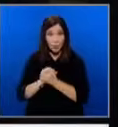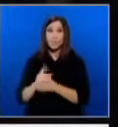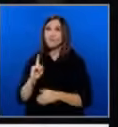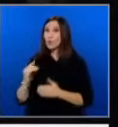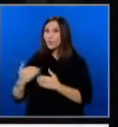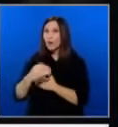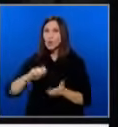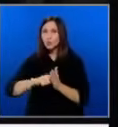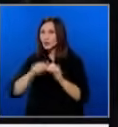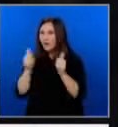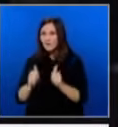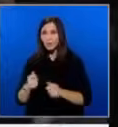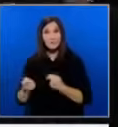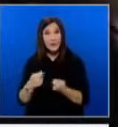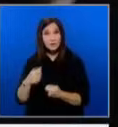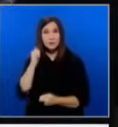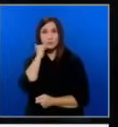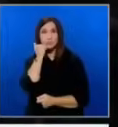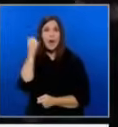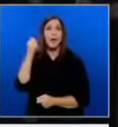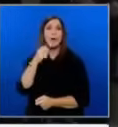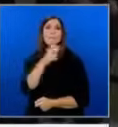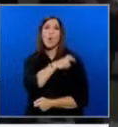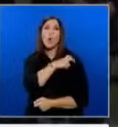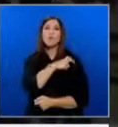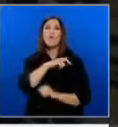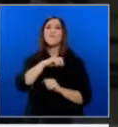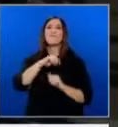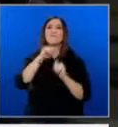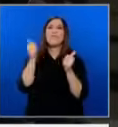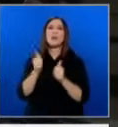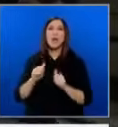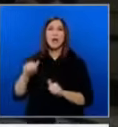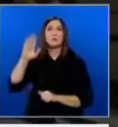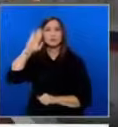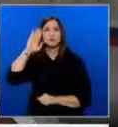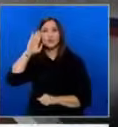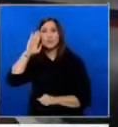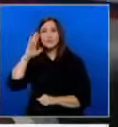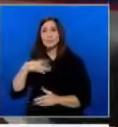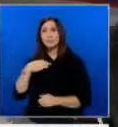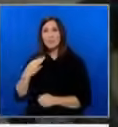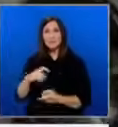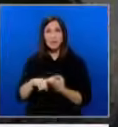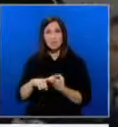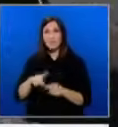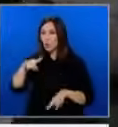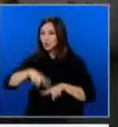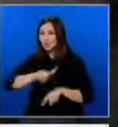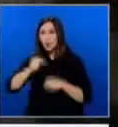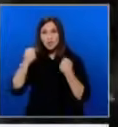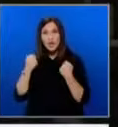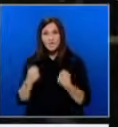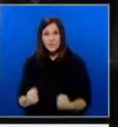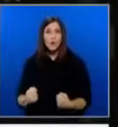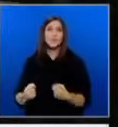прегърна. Ключовата фигура в сделката за Москва е полковникът от Федералната служба за безопасност Вадим Красиков, осъден на доживотен затвор